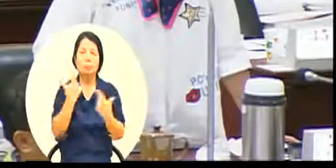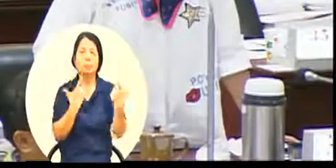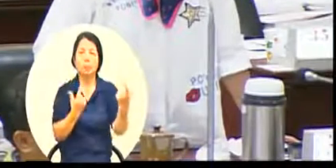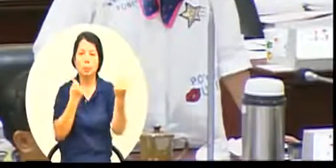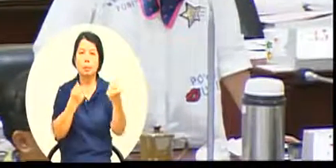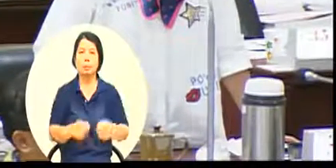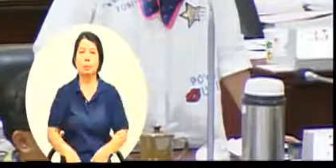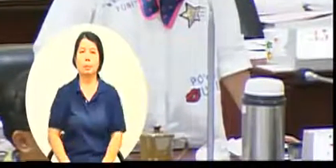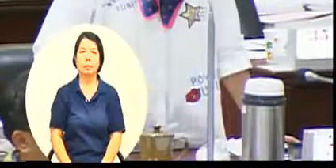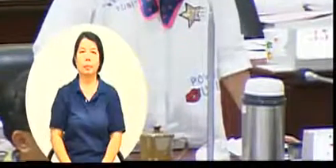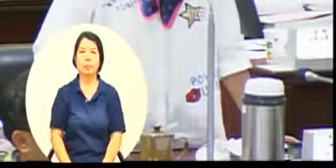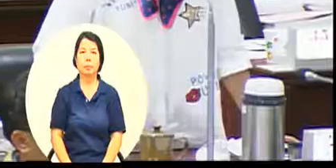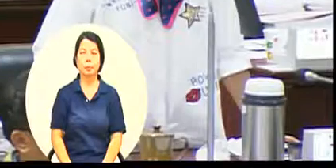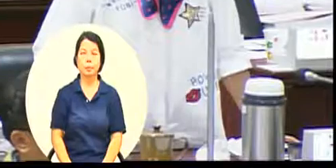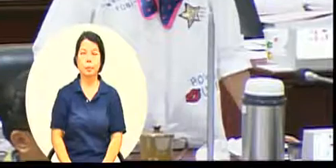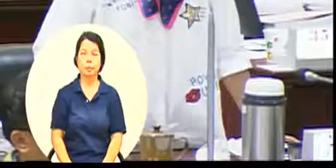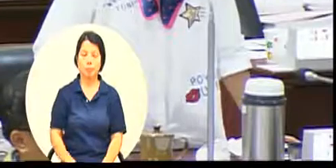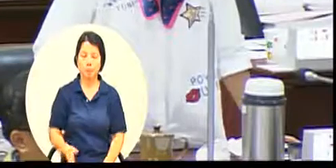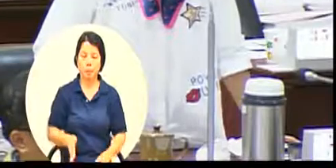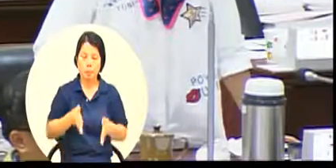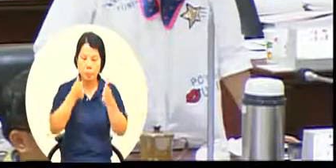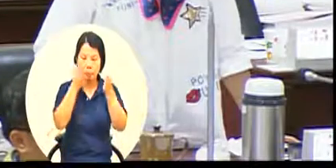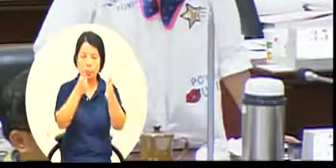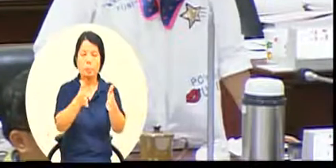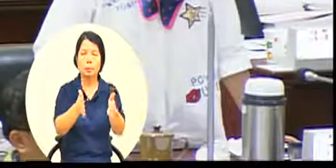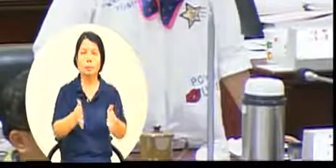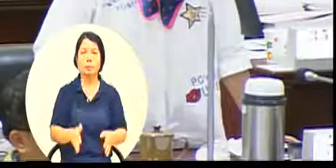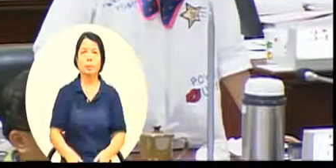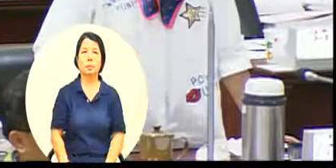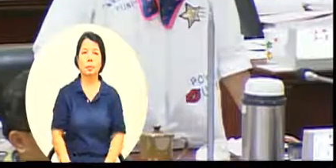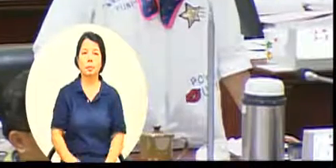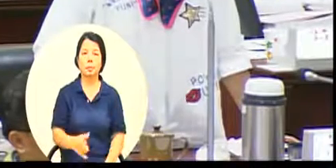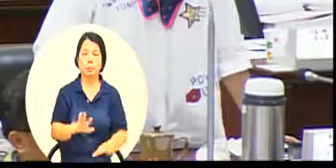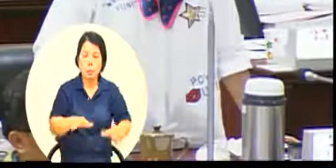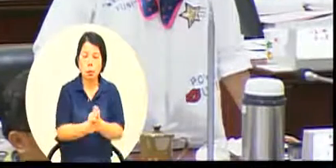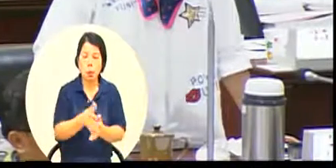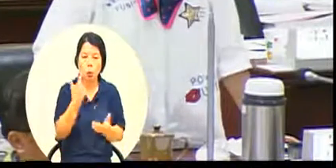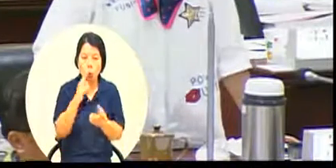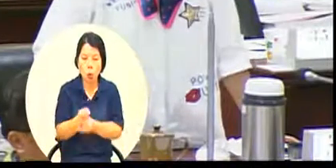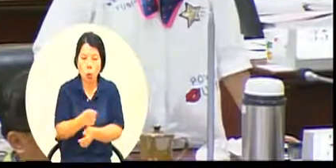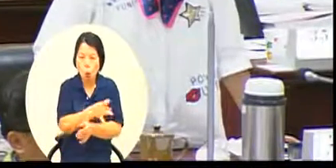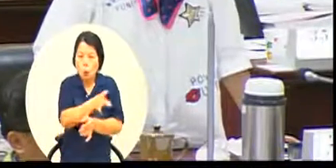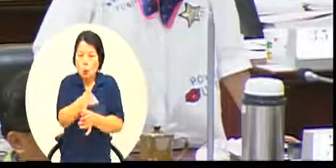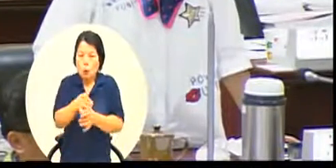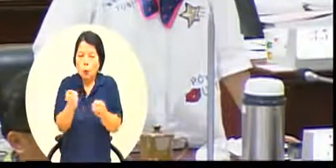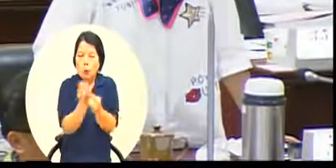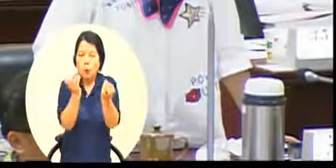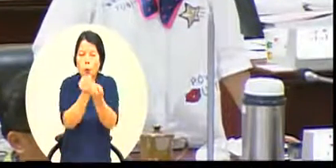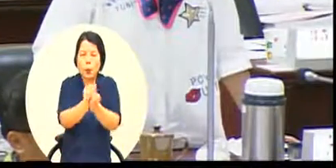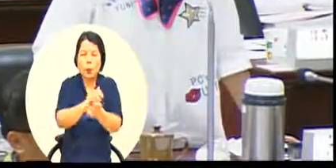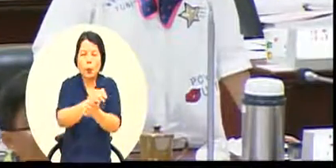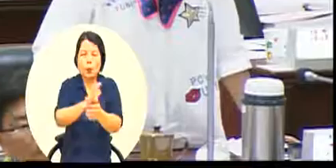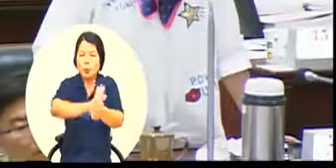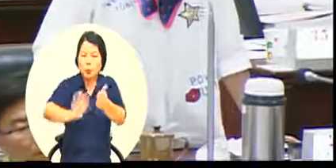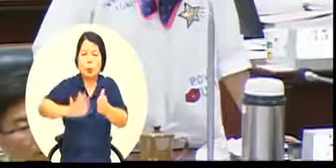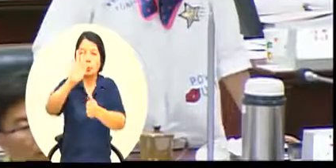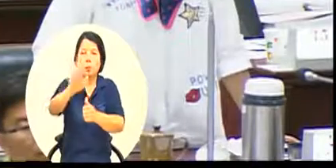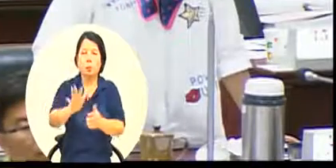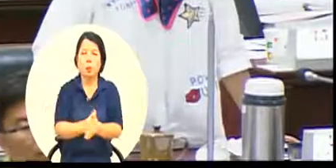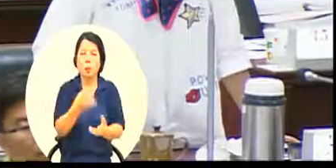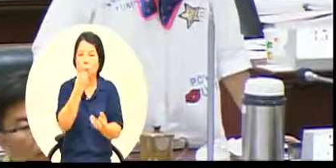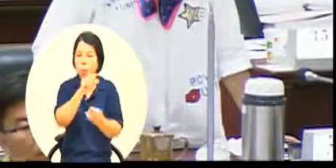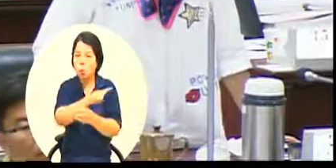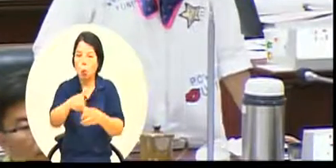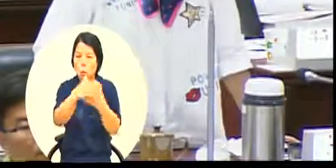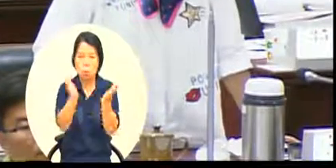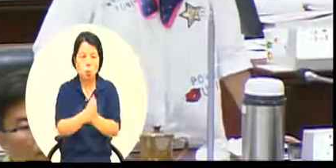这个有这个核辐射的相关的这个食品。任何一个国家都一样，我们都不同